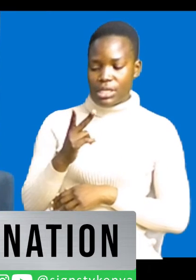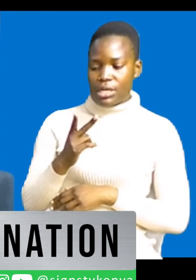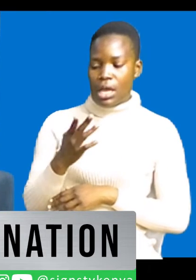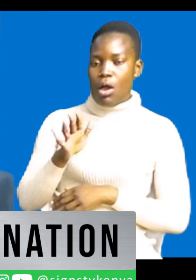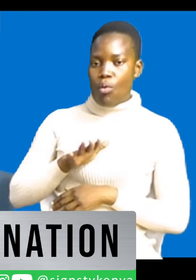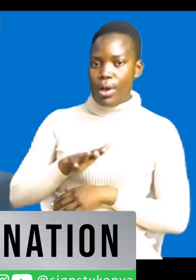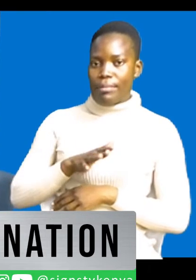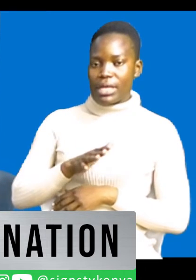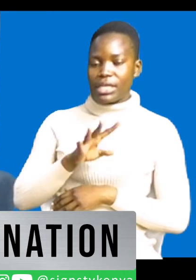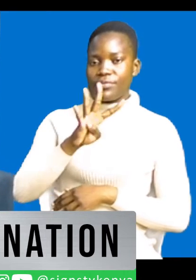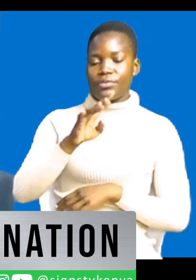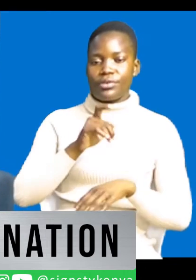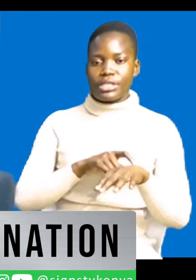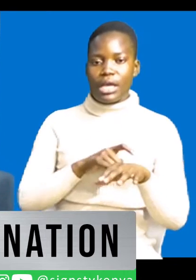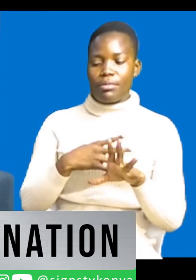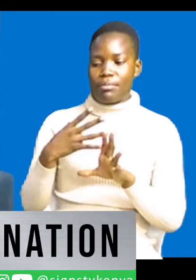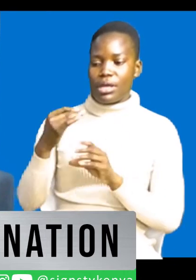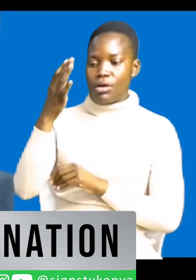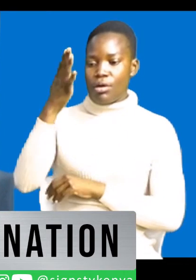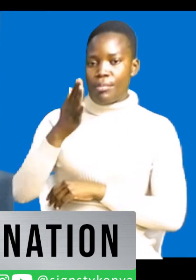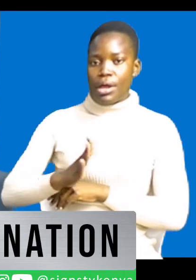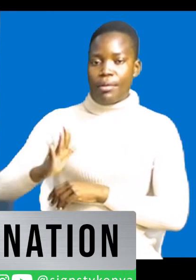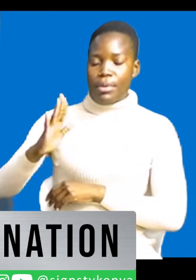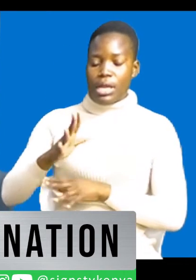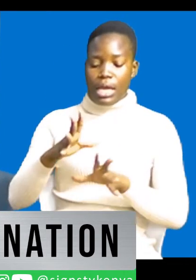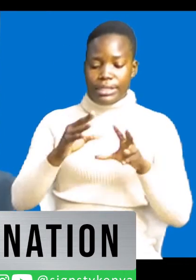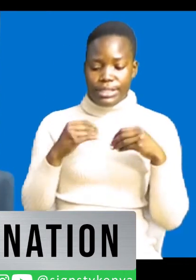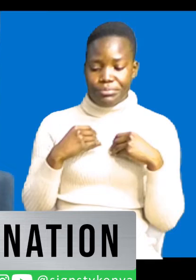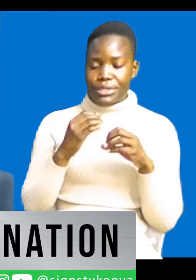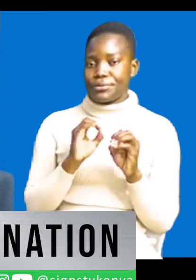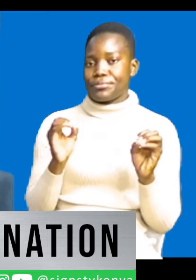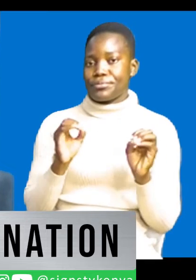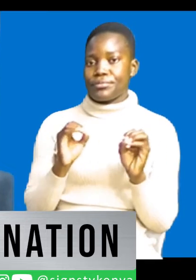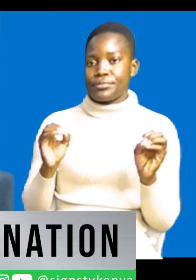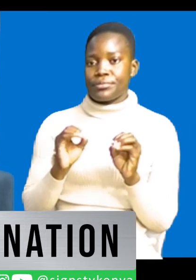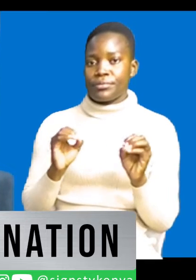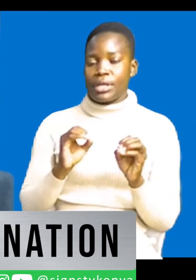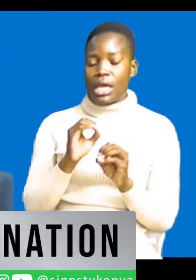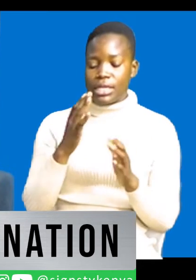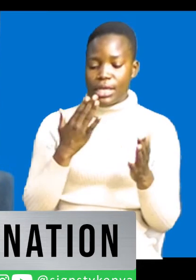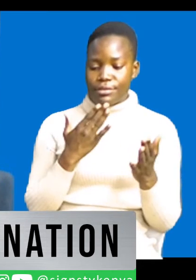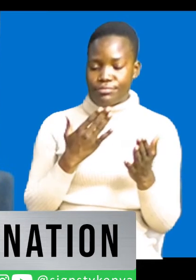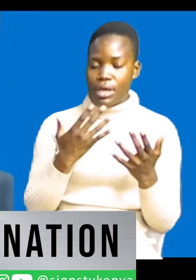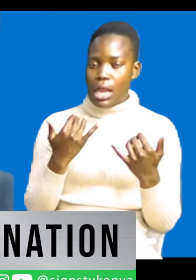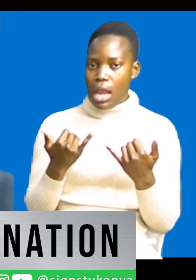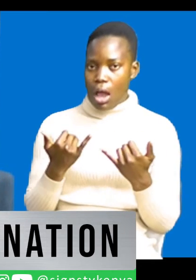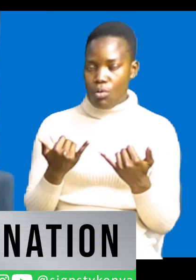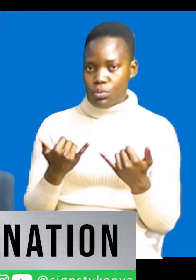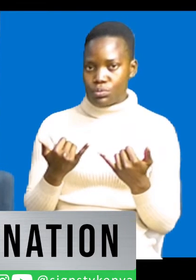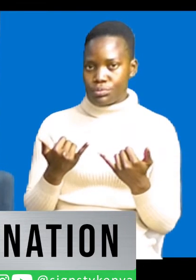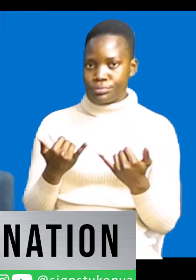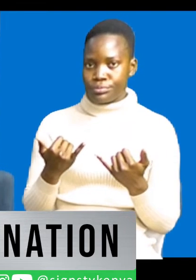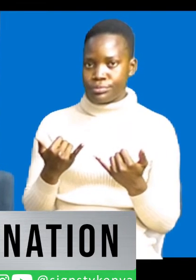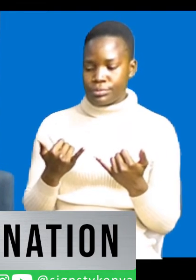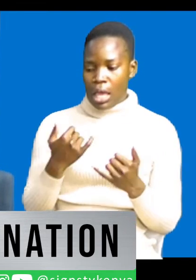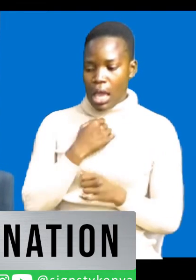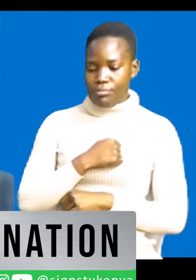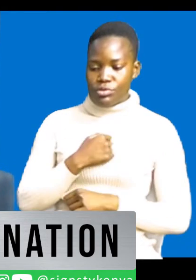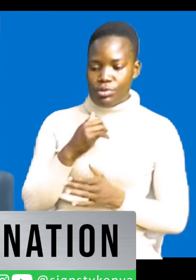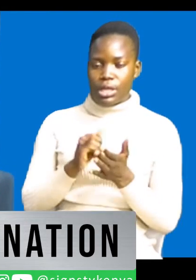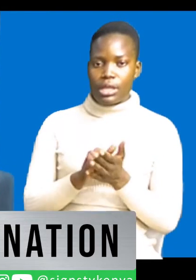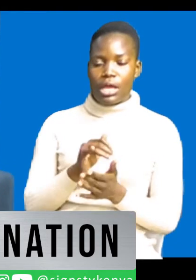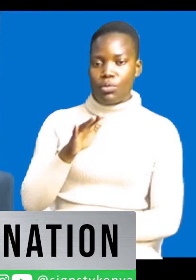imeenda, I think 4 times sasa imeenda parliament ikakosa kupita. It has reached a point that I'm sorry that